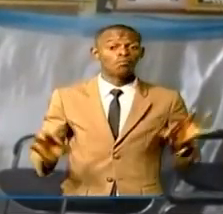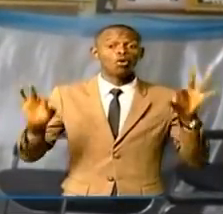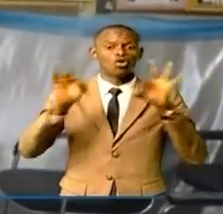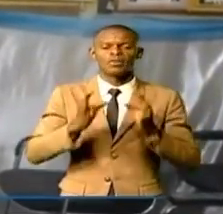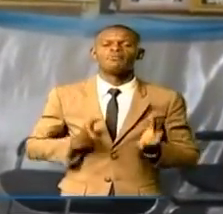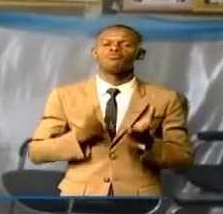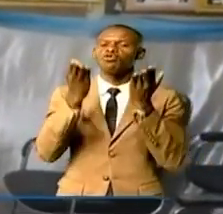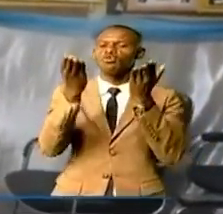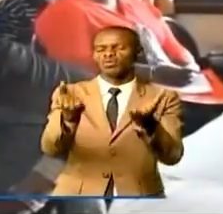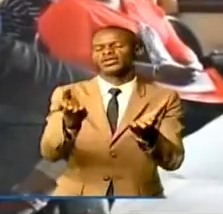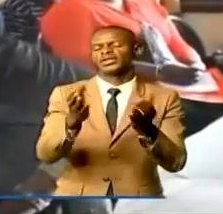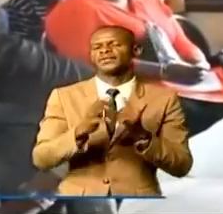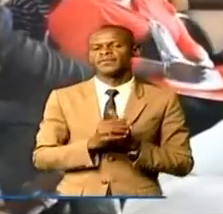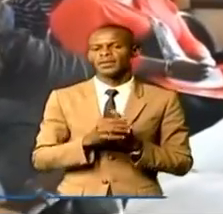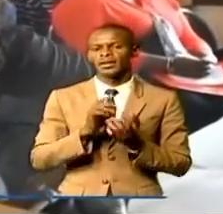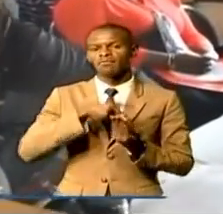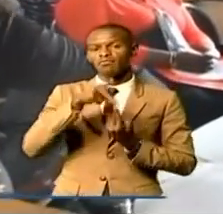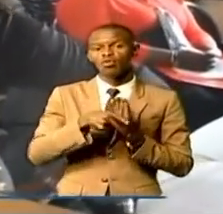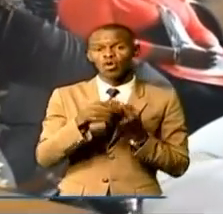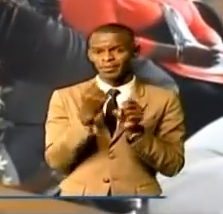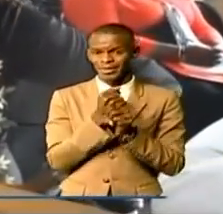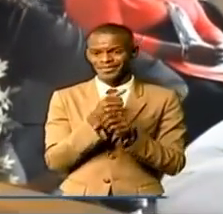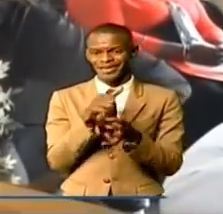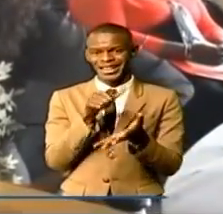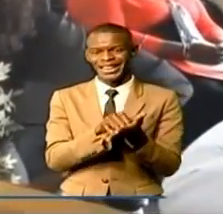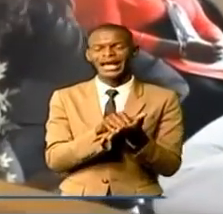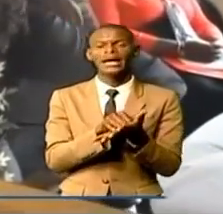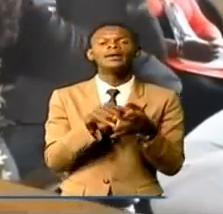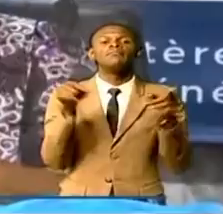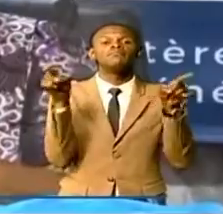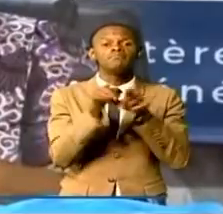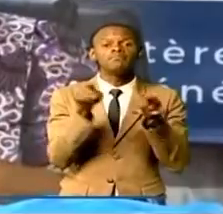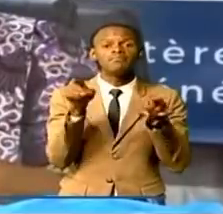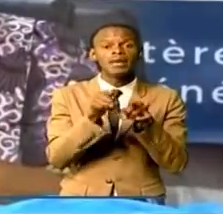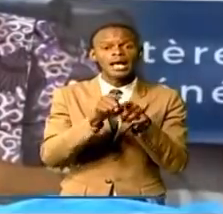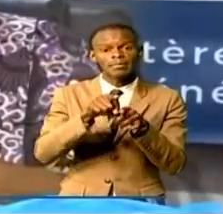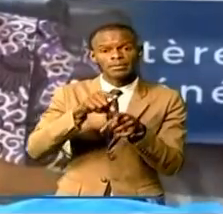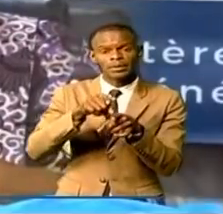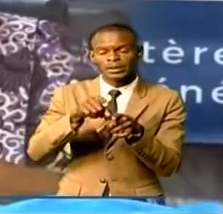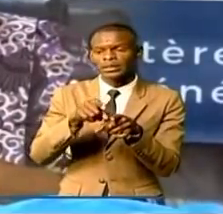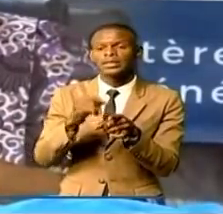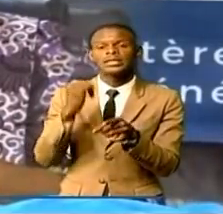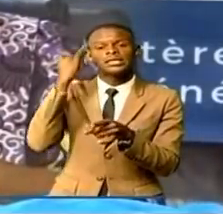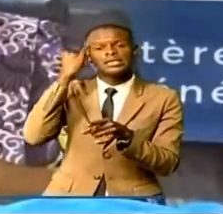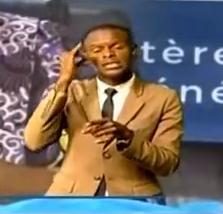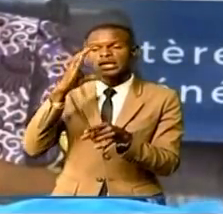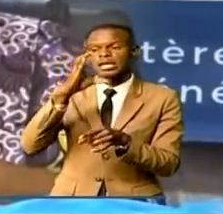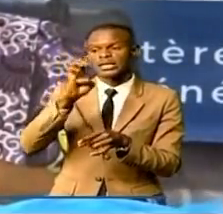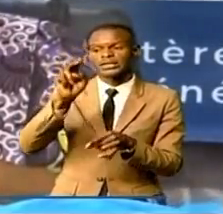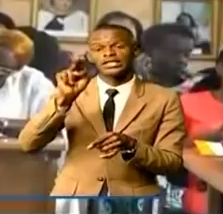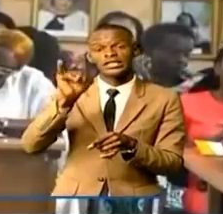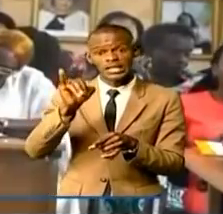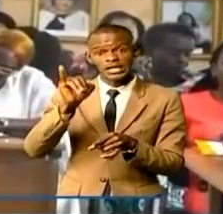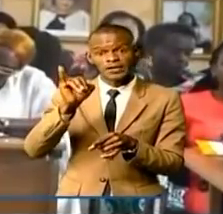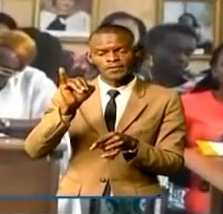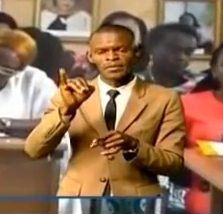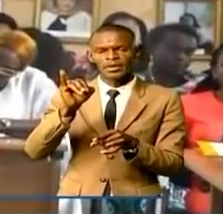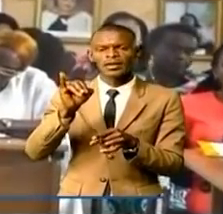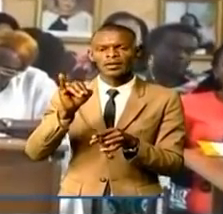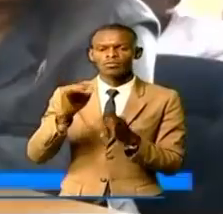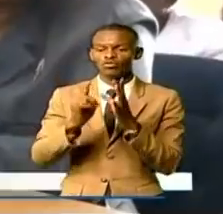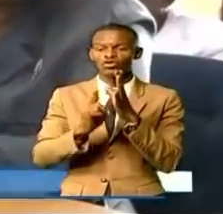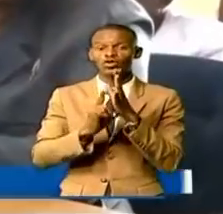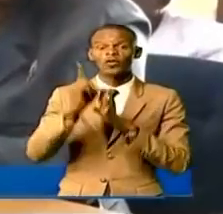le cadre de la mise en œuvre de la feuille de route de la CENI, dont l'objectif principal est de développer des stratégies pour avoir